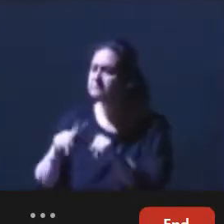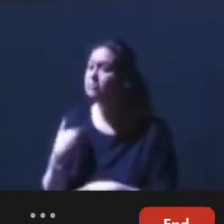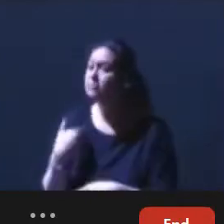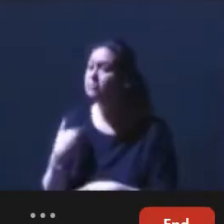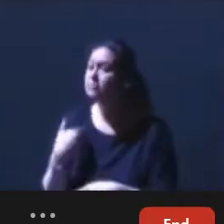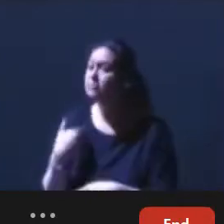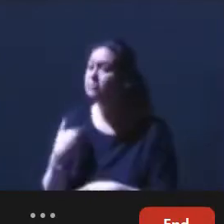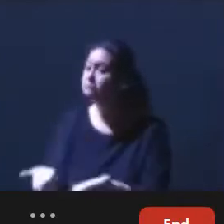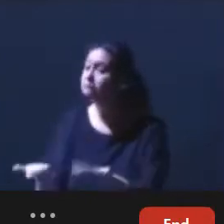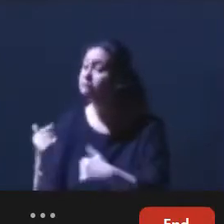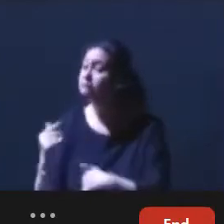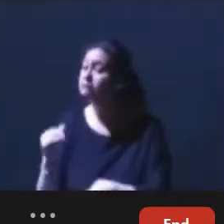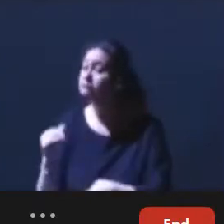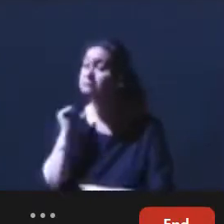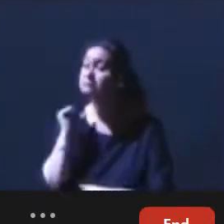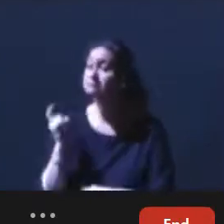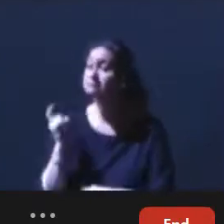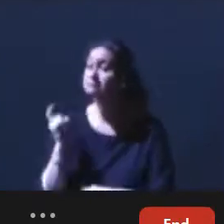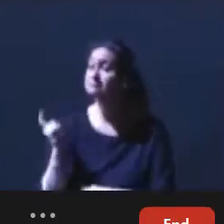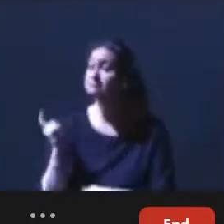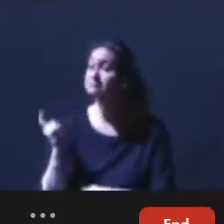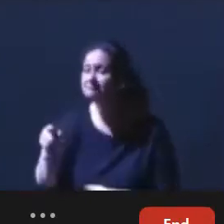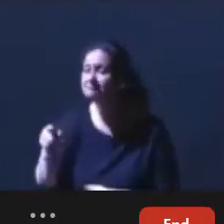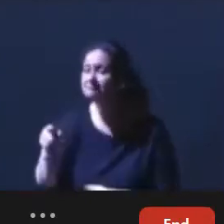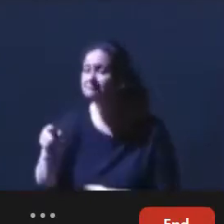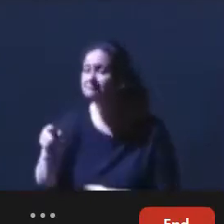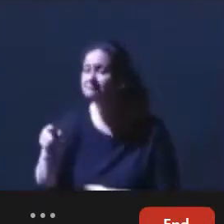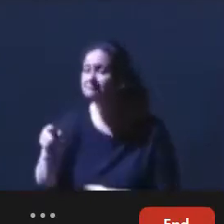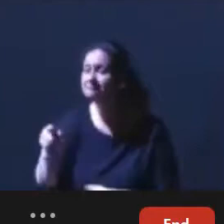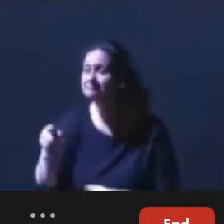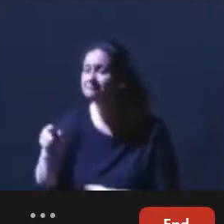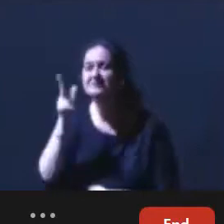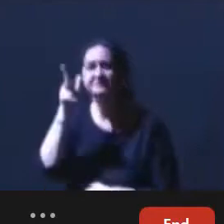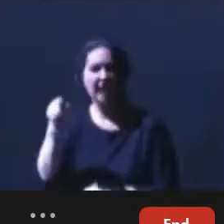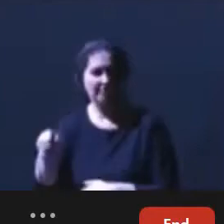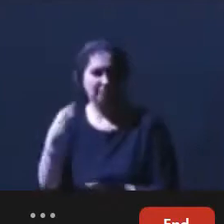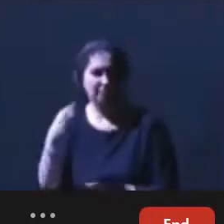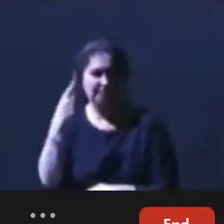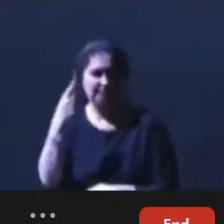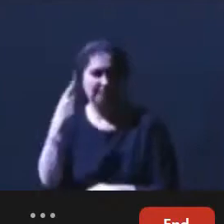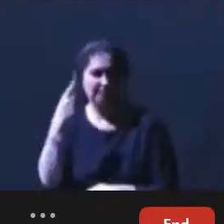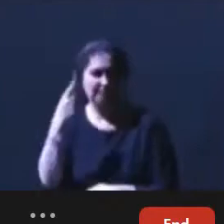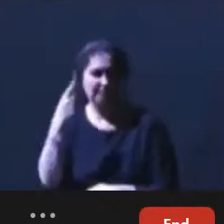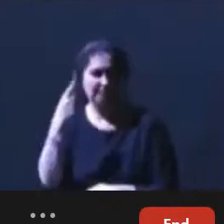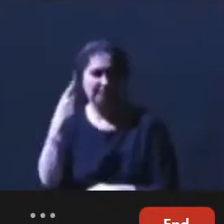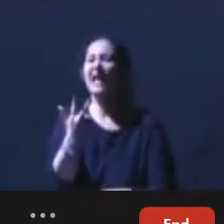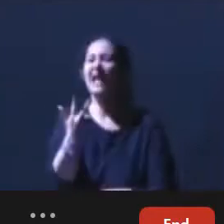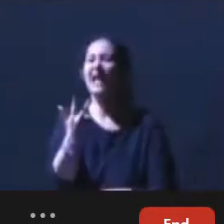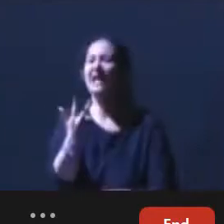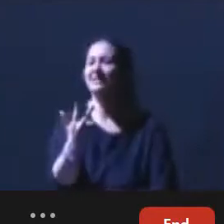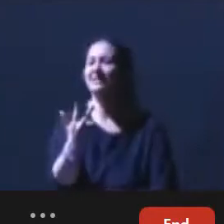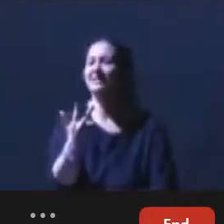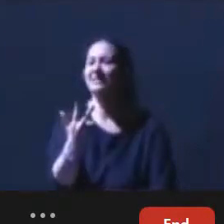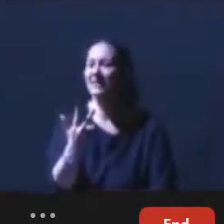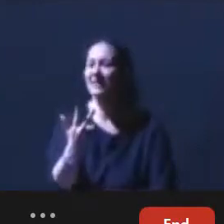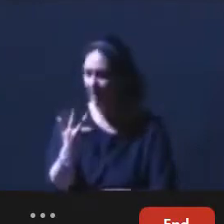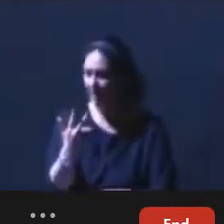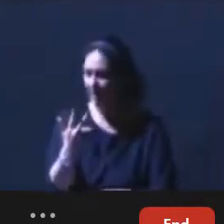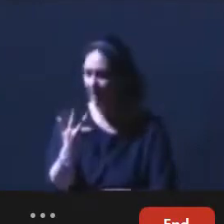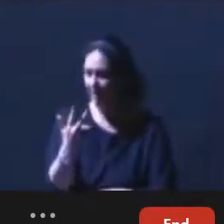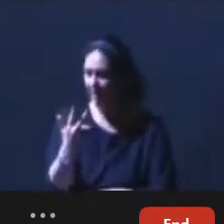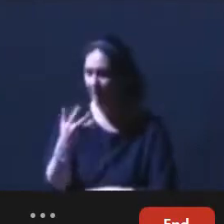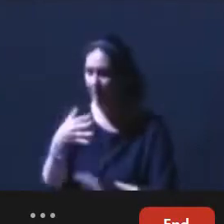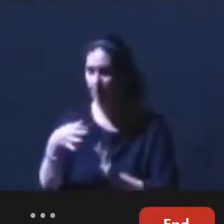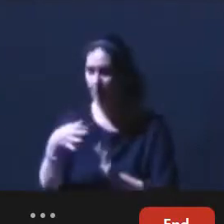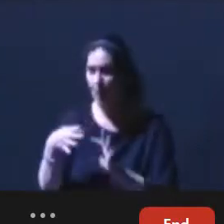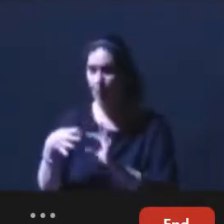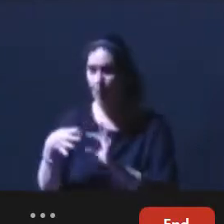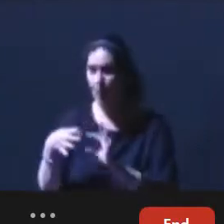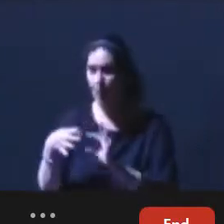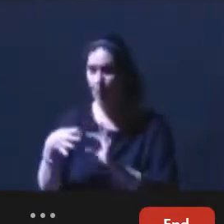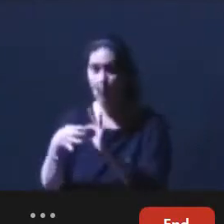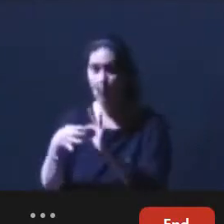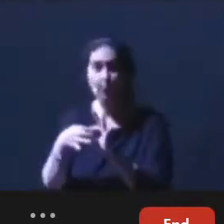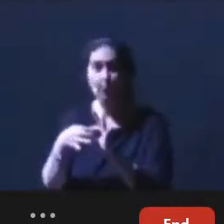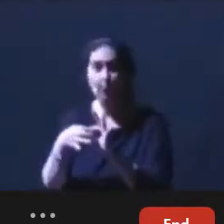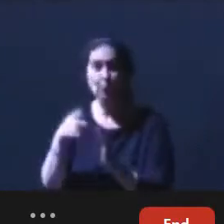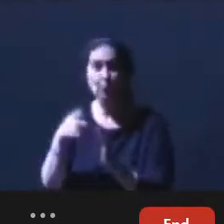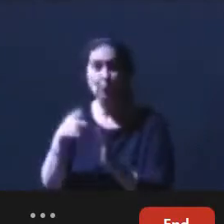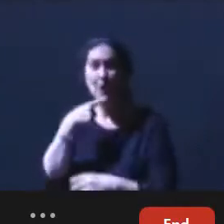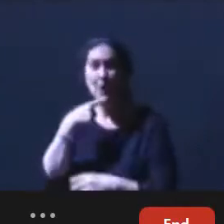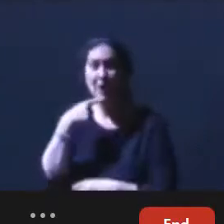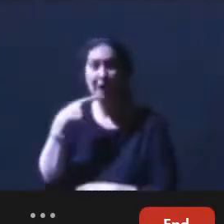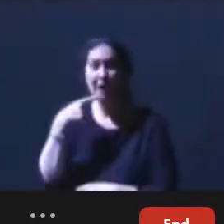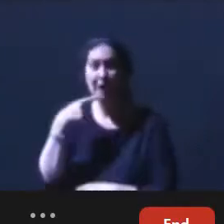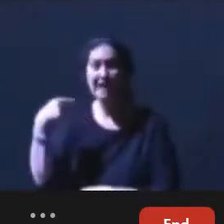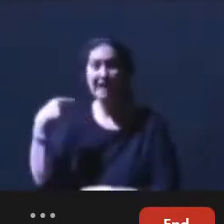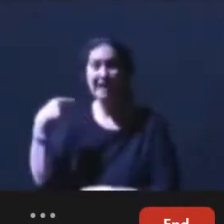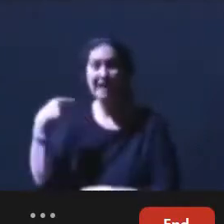gì? Và tôi nói là tôi đang làm doanh nghiệp, thì tôi sẽ đi làm kinh doanh, thì tôi sẽ muốn kiếm thật nhiều tiền. Thế thì là cái cô gái